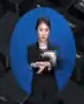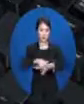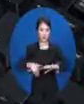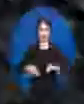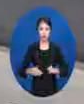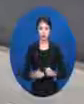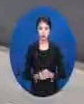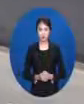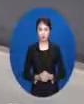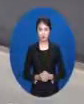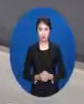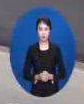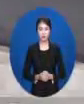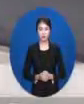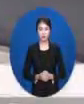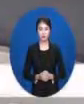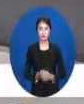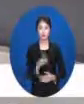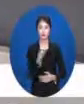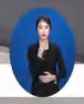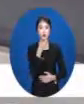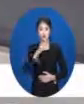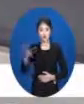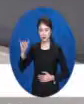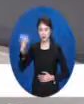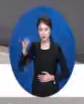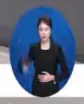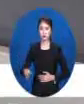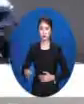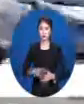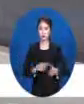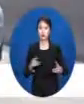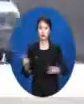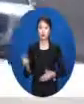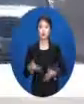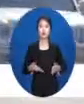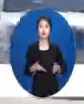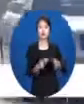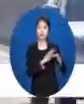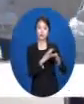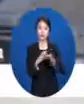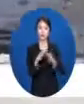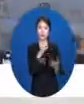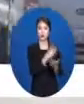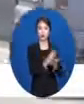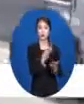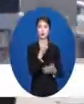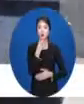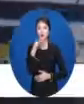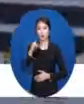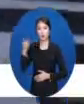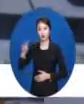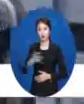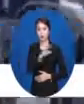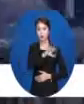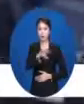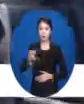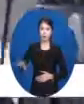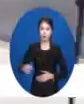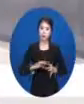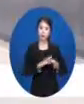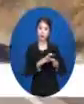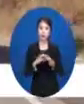있습니다. 한편 서울 세종간 고속도로는 서울, 천안, 세종시를 연결하는 총 계획